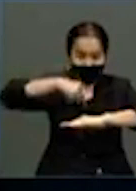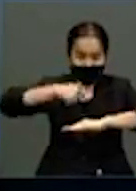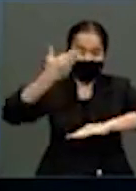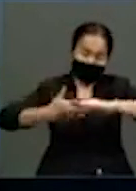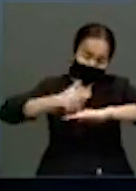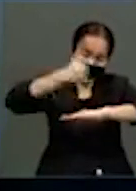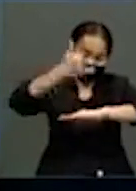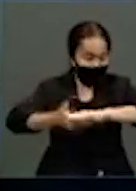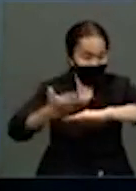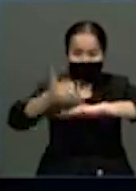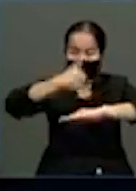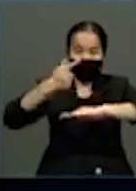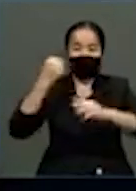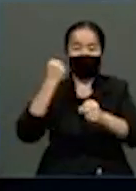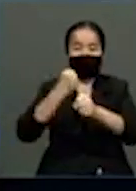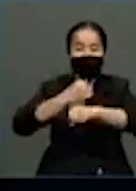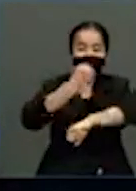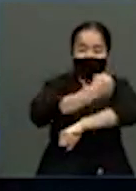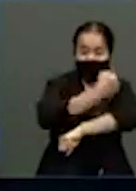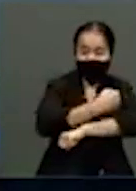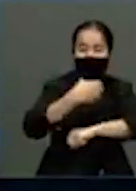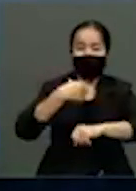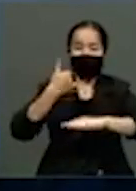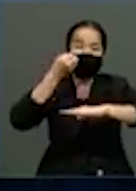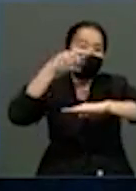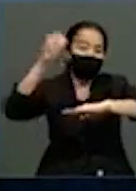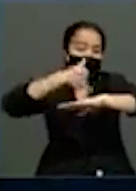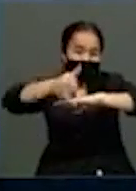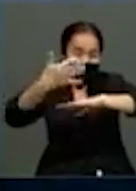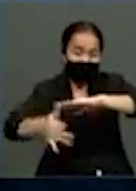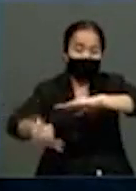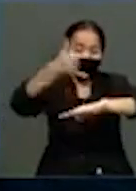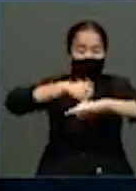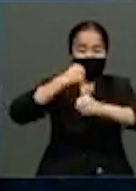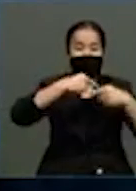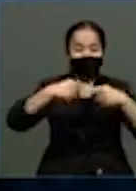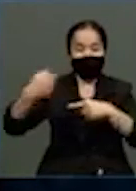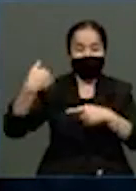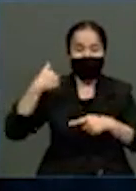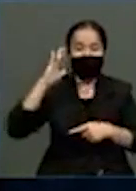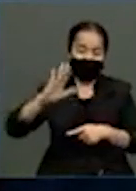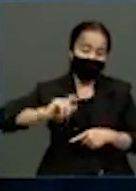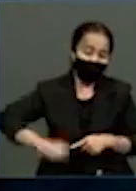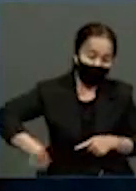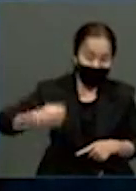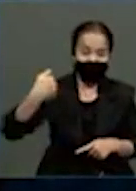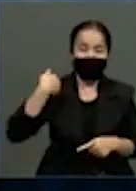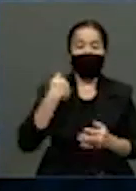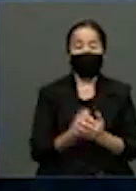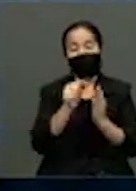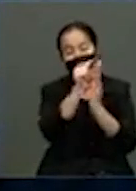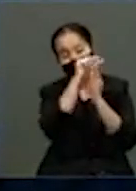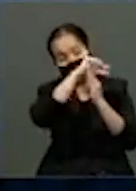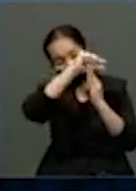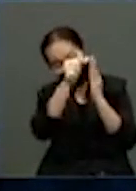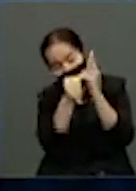านะครับของแรงงานที่จะกลับมาอย่างประเทศไทยโดยเฉพาะกัมพูชาก็จะเน้นย้ำตรงนี้ด้วยแล้วก็พื้นที่เสี่ยงไปกี้พูดไปแล้วนะ